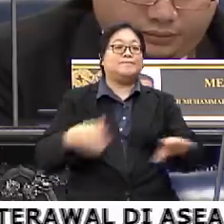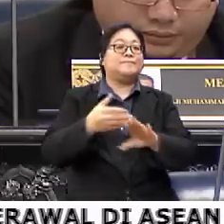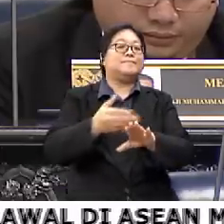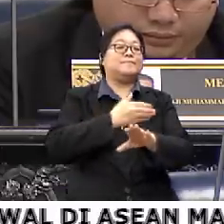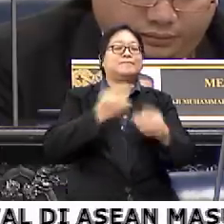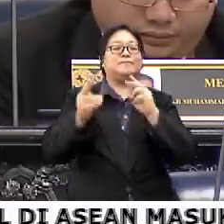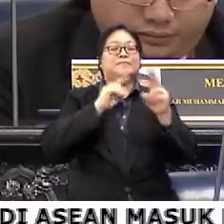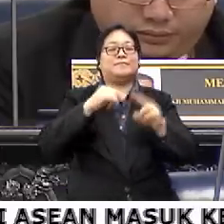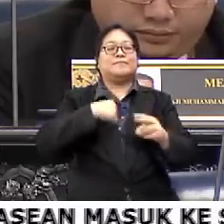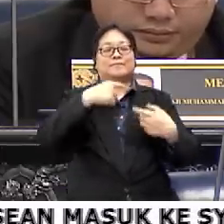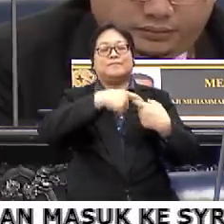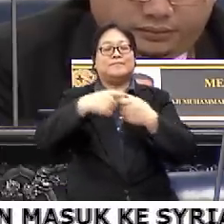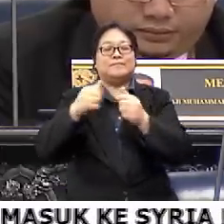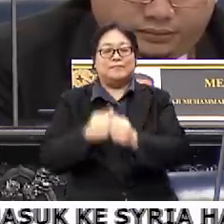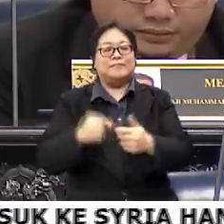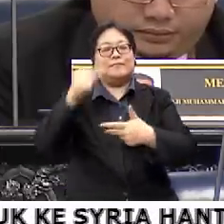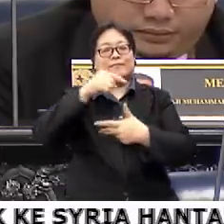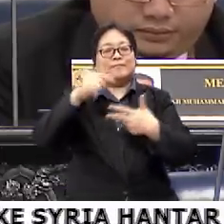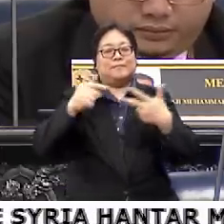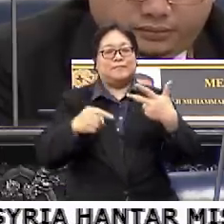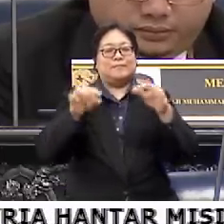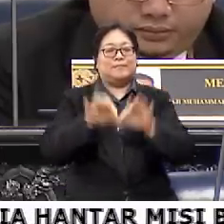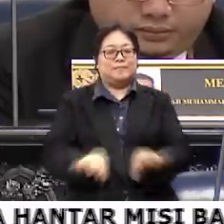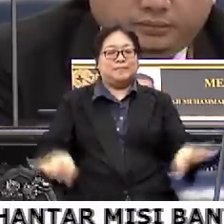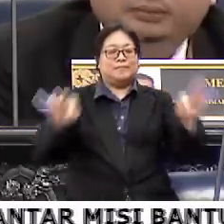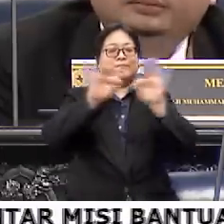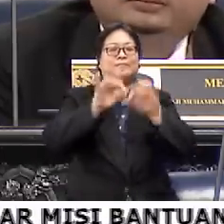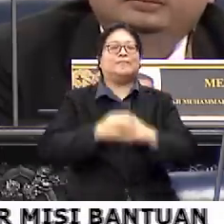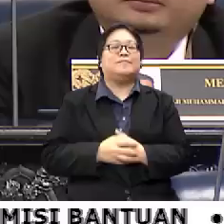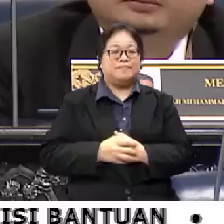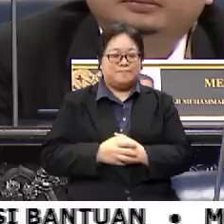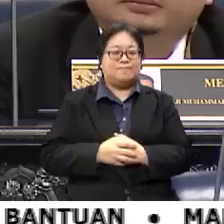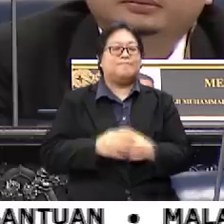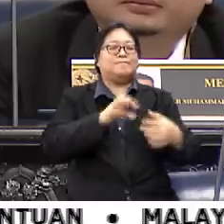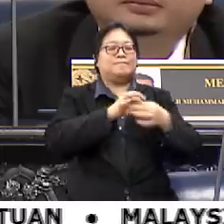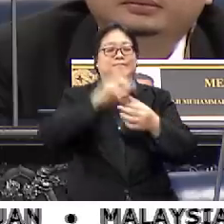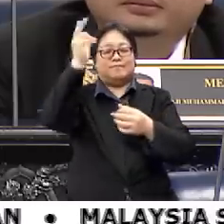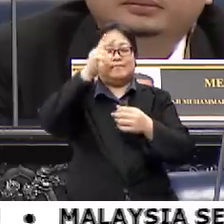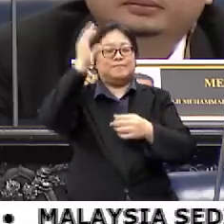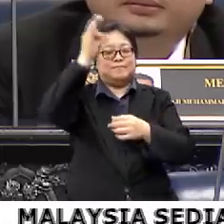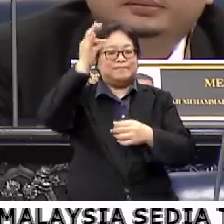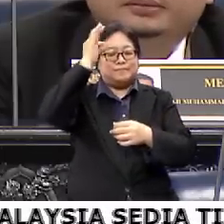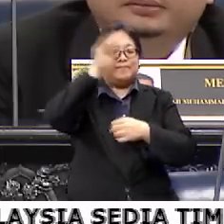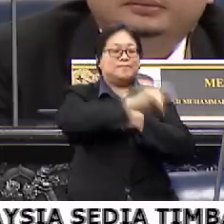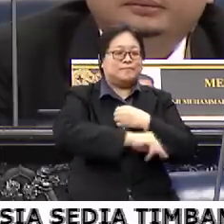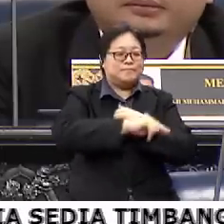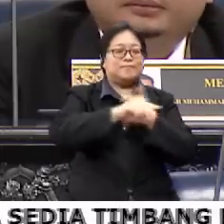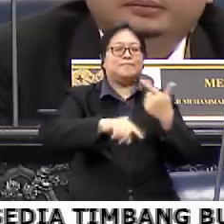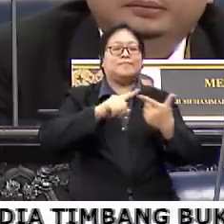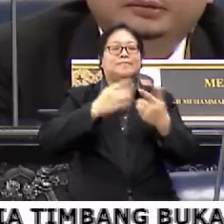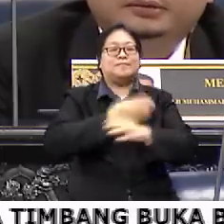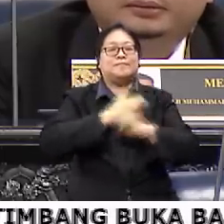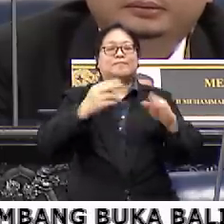ini, ucapan saya akan berkait dengan tiga perkara utama mengenai hubungan kerajaan persekutuan dan negeri, yang kedua